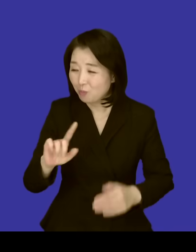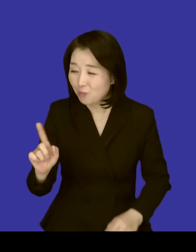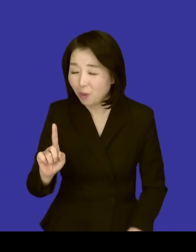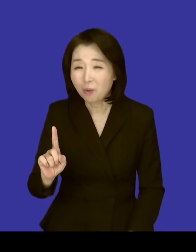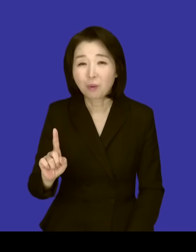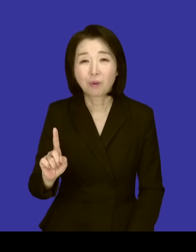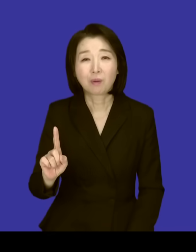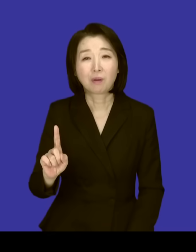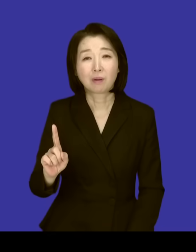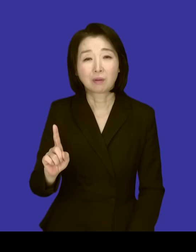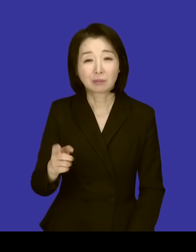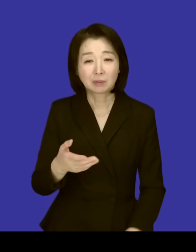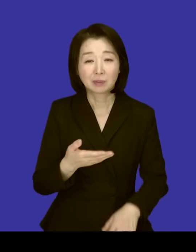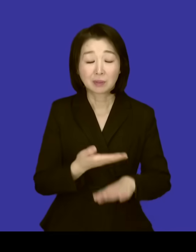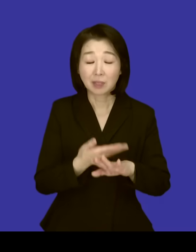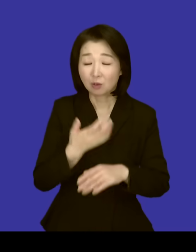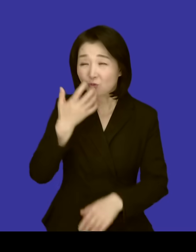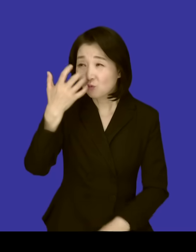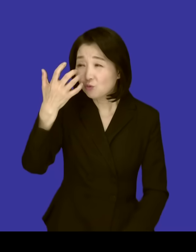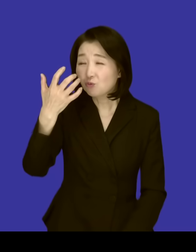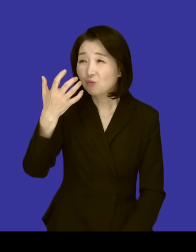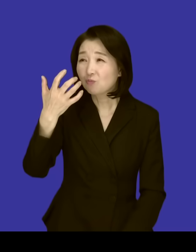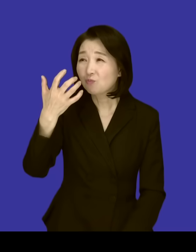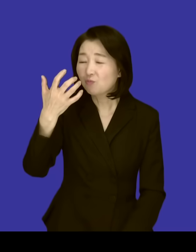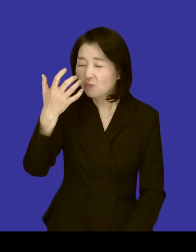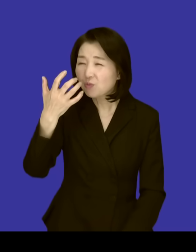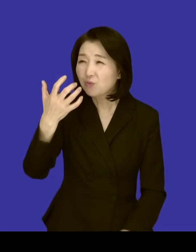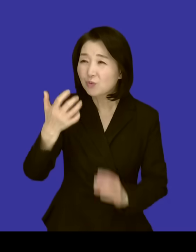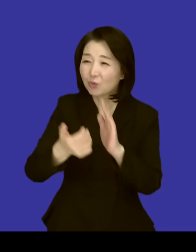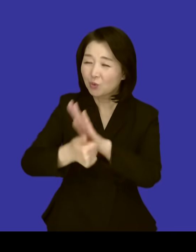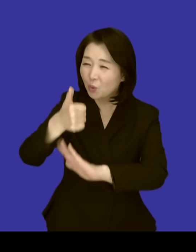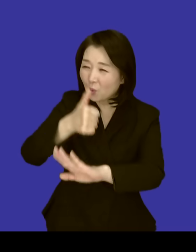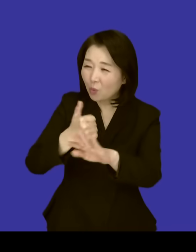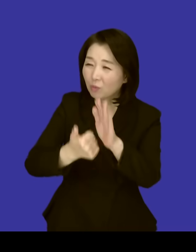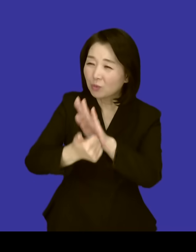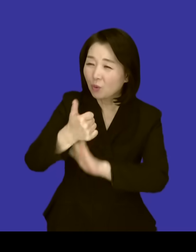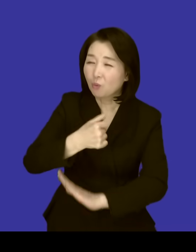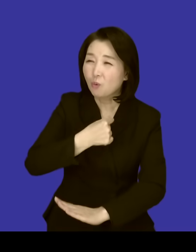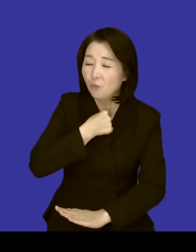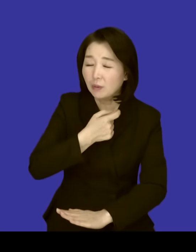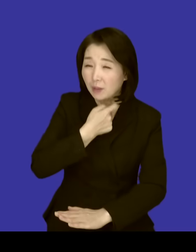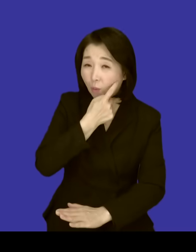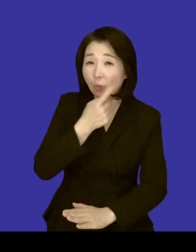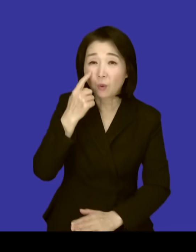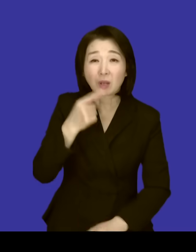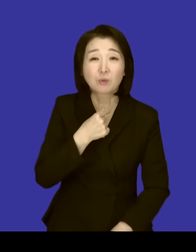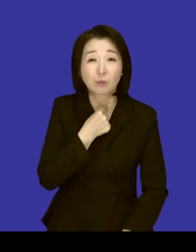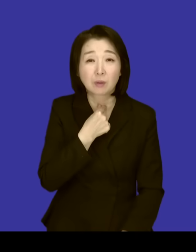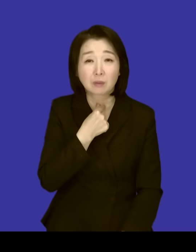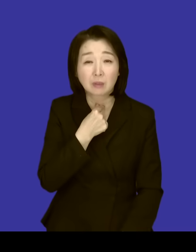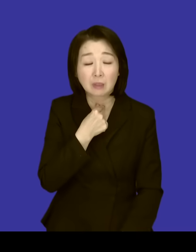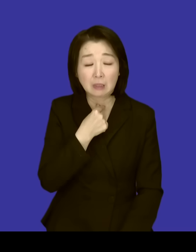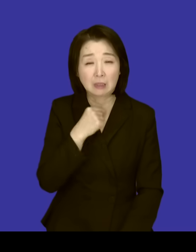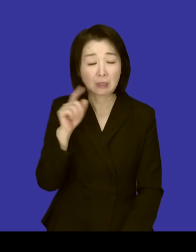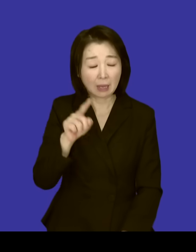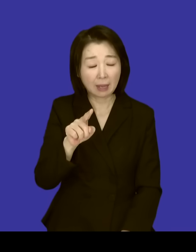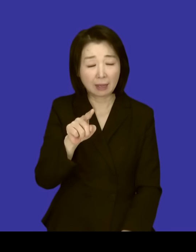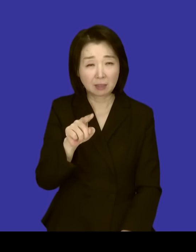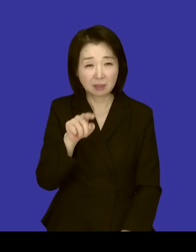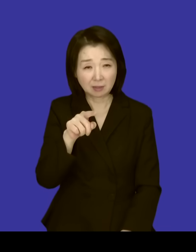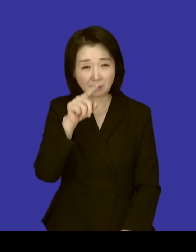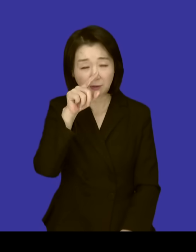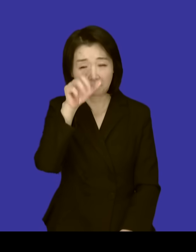아니면 뭐 다른 이상적인 꿈들, 성취들 이런 걸로 자꾸 나를 확인하려고 했었는데 아, 그런 거는 좀 십자가에 못